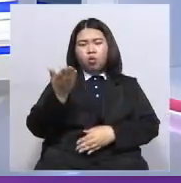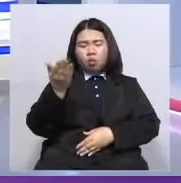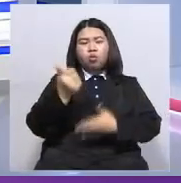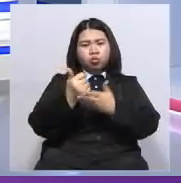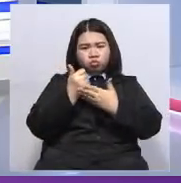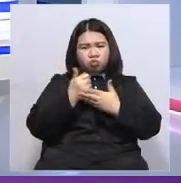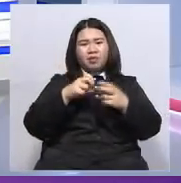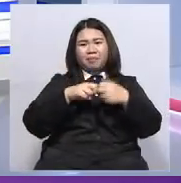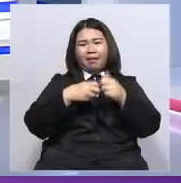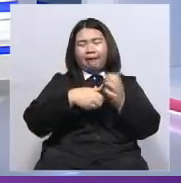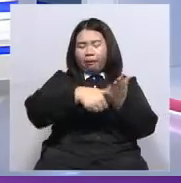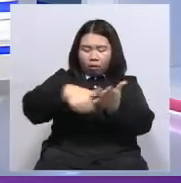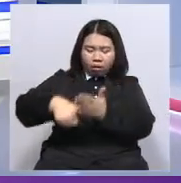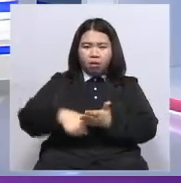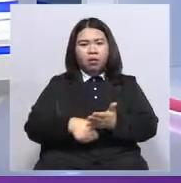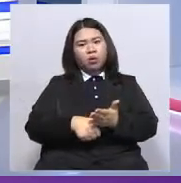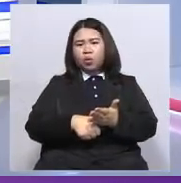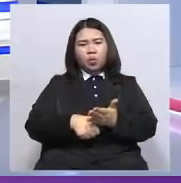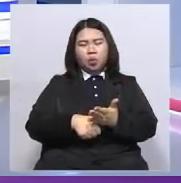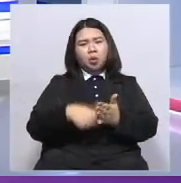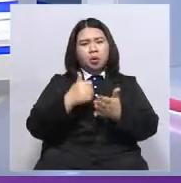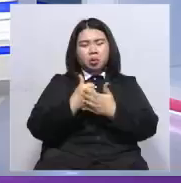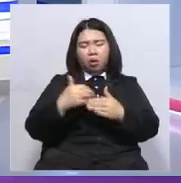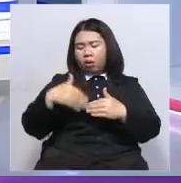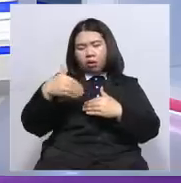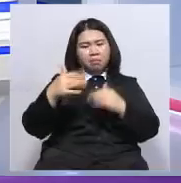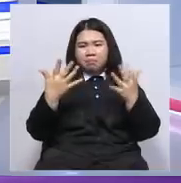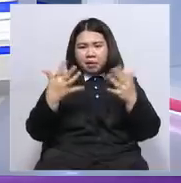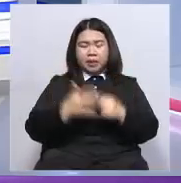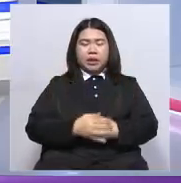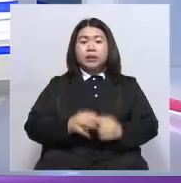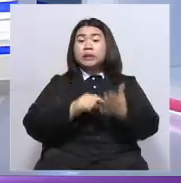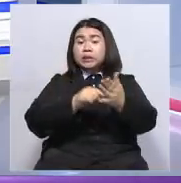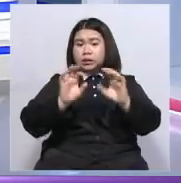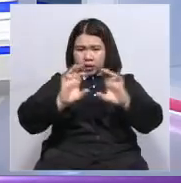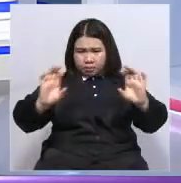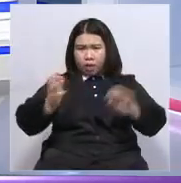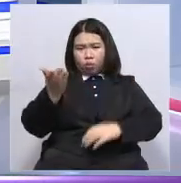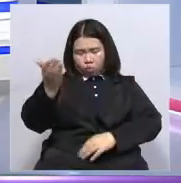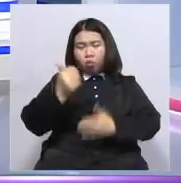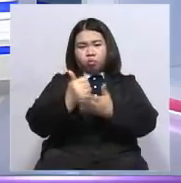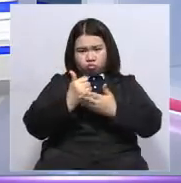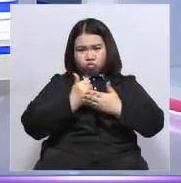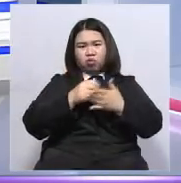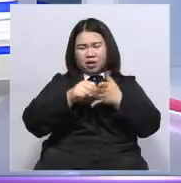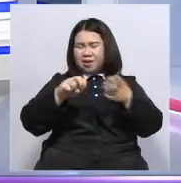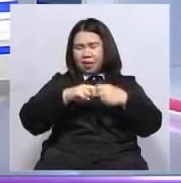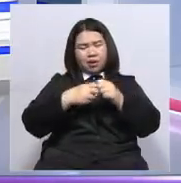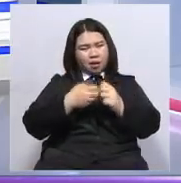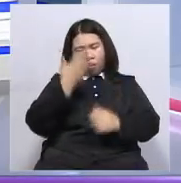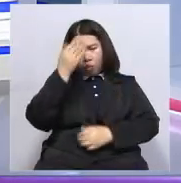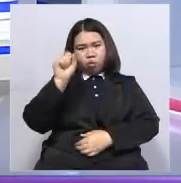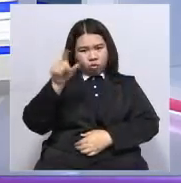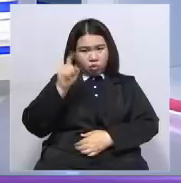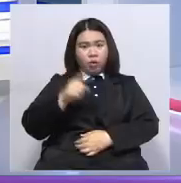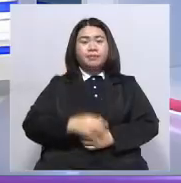การแก้ปัญหาหนี้หลังจากที่เขาบอกว่าไม่มีความคืบหน้านะคะโดยยื่นข้อเสนอให้ภาครัฐแก้ปัญหาหนี้สินของเกษตรกรโดยเร่งด่วน